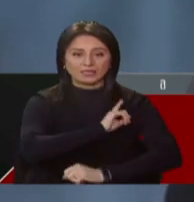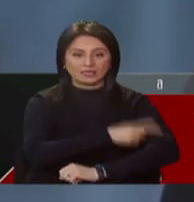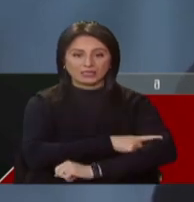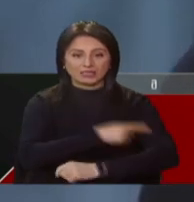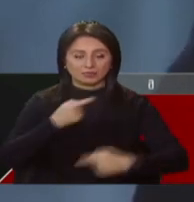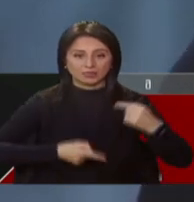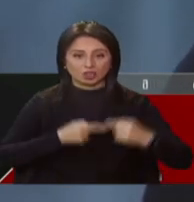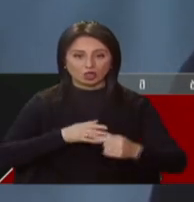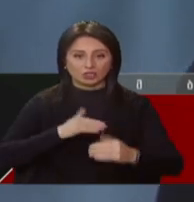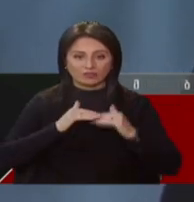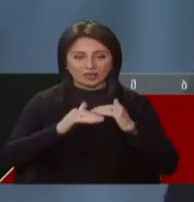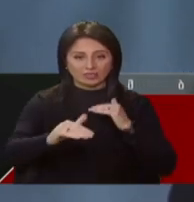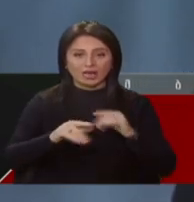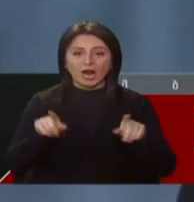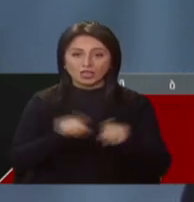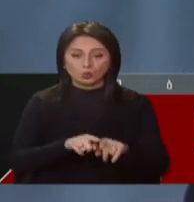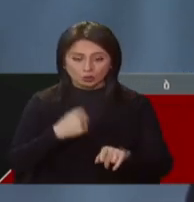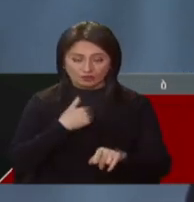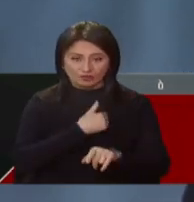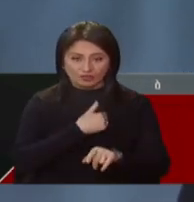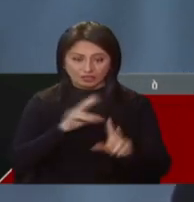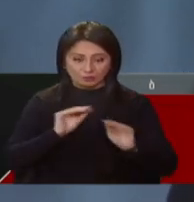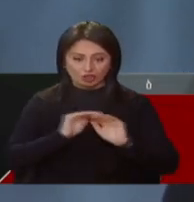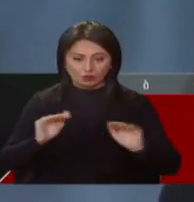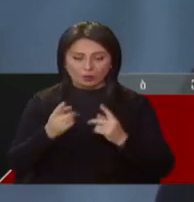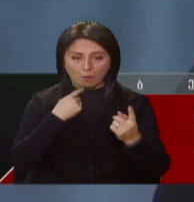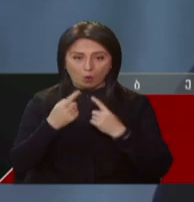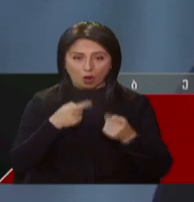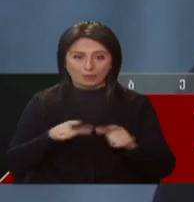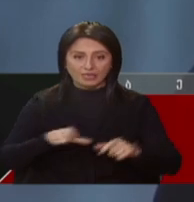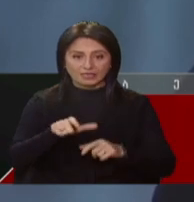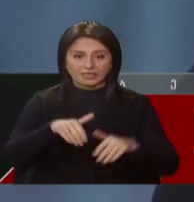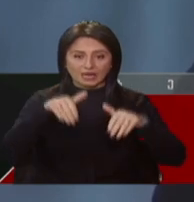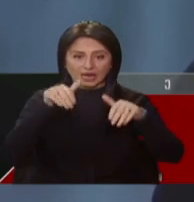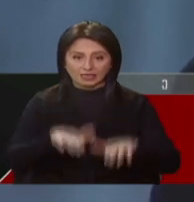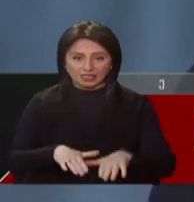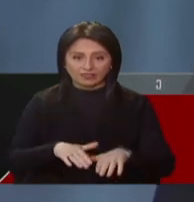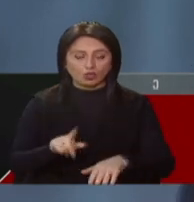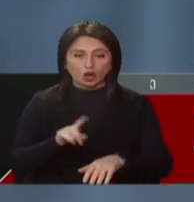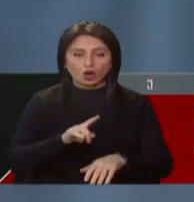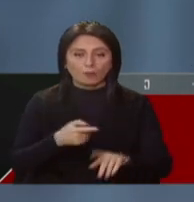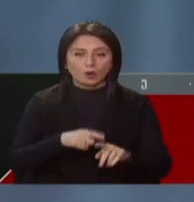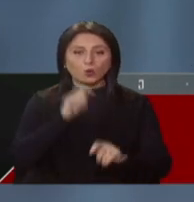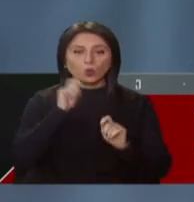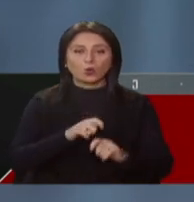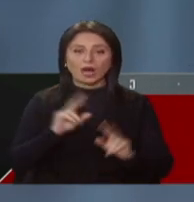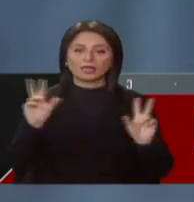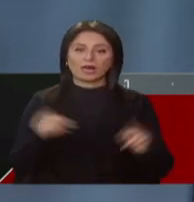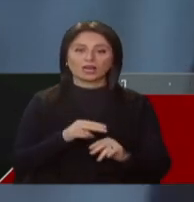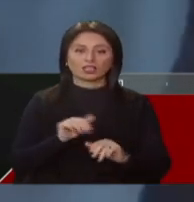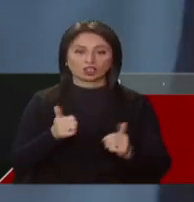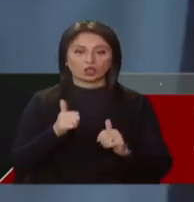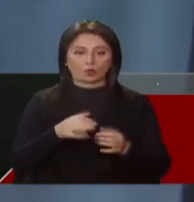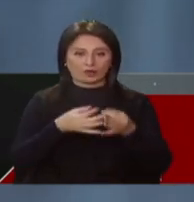სიძლიერეზე ბრძოლის ველზე. ასე რომ, თუ ჩვენ გვინდა მშვიდობიანი მოლაპარაკების გზით გადაწყვეტა, რომელშიც უკრაინა გადარჩება